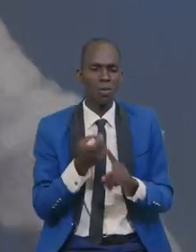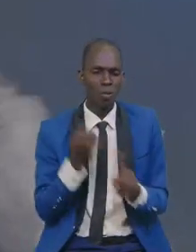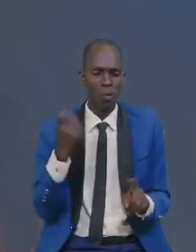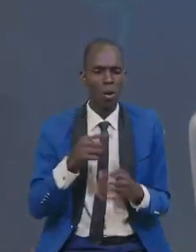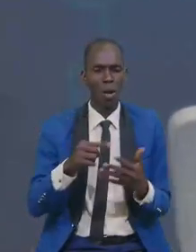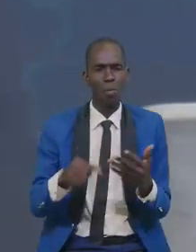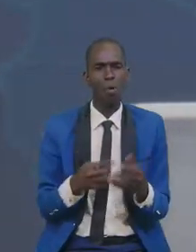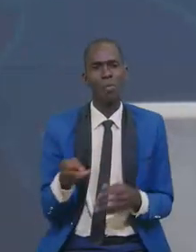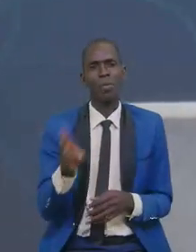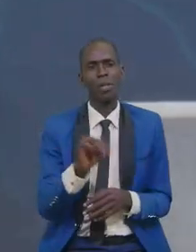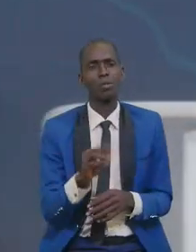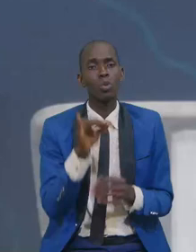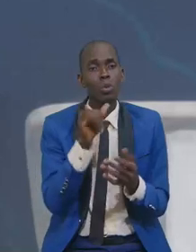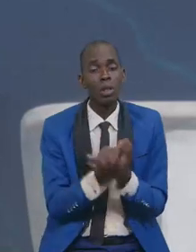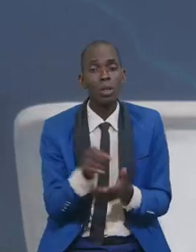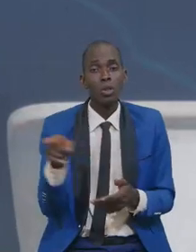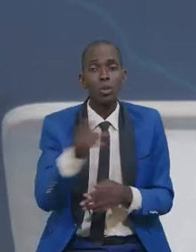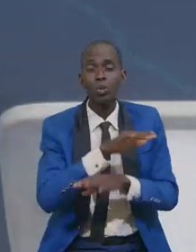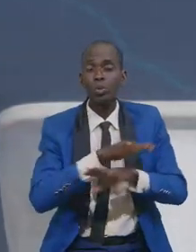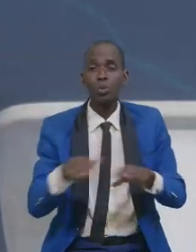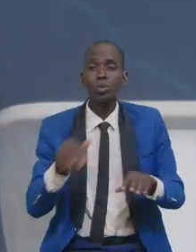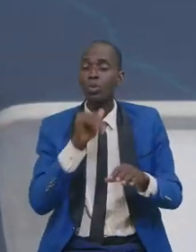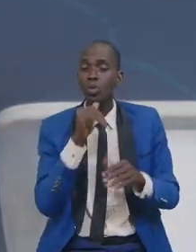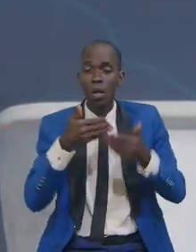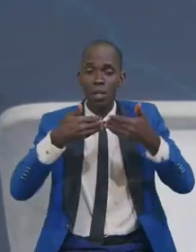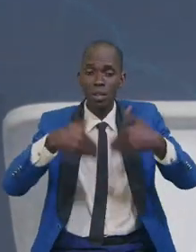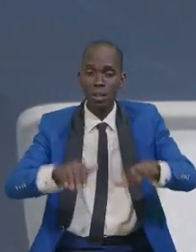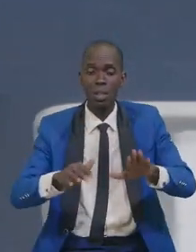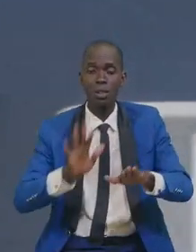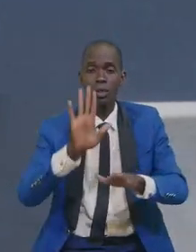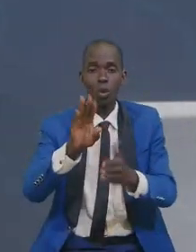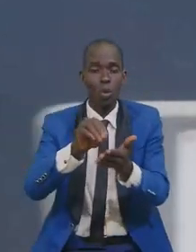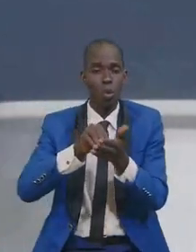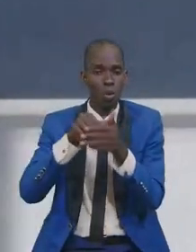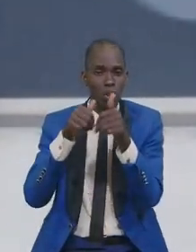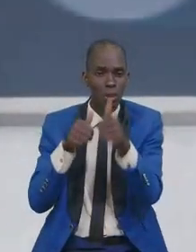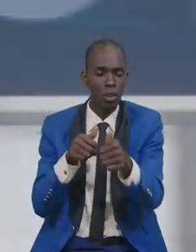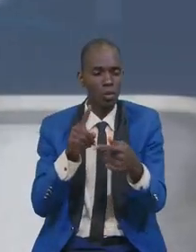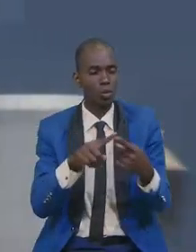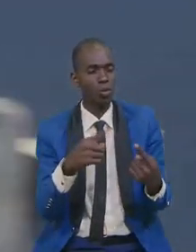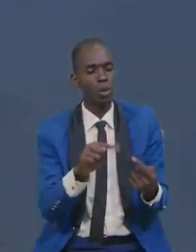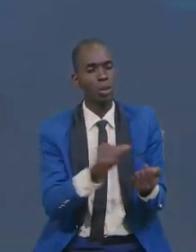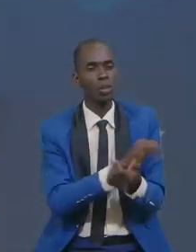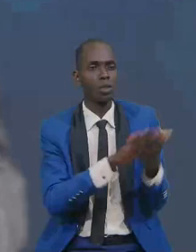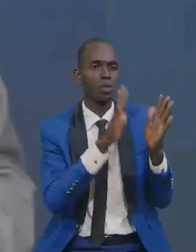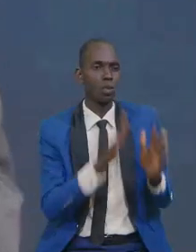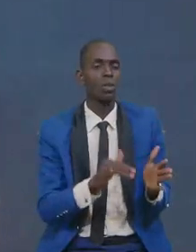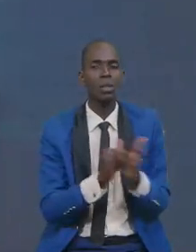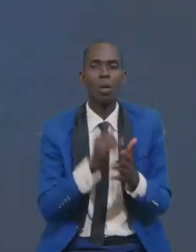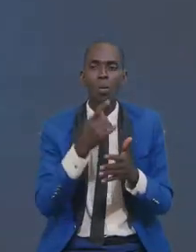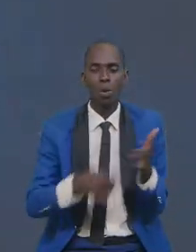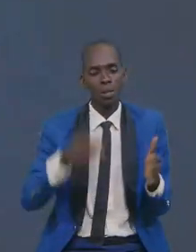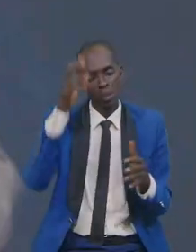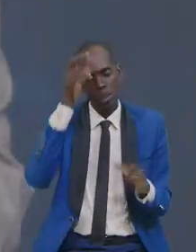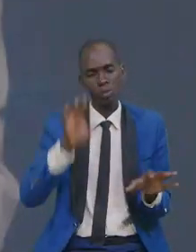d'eux? Pour que tu ne te vendes pas aux destructeurs. C'est ce que le